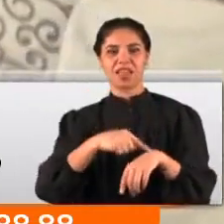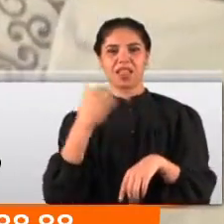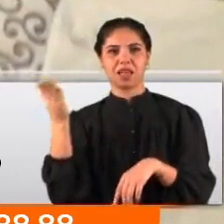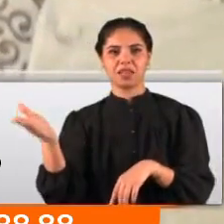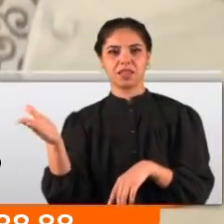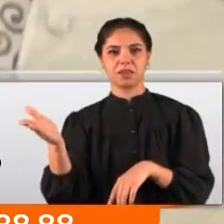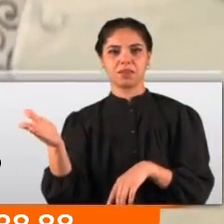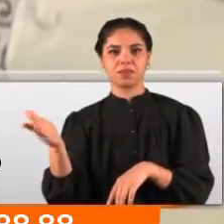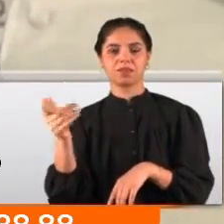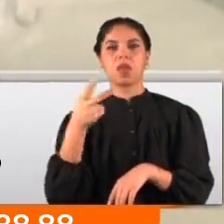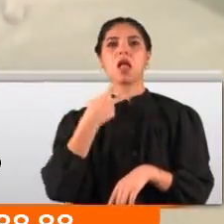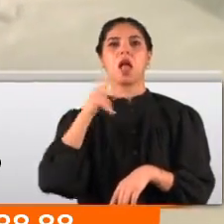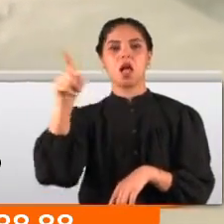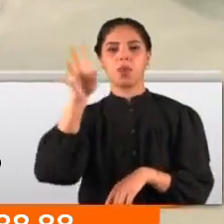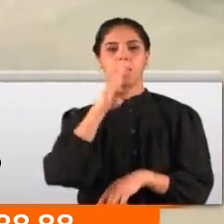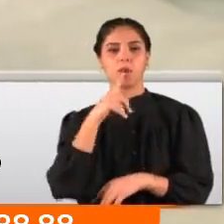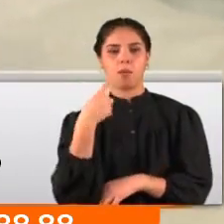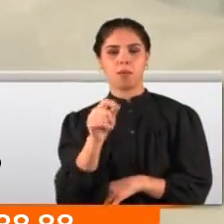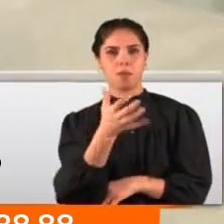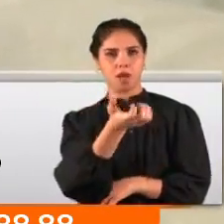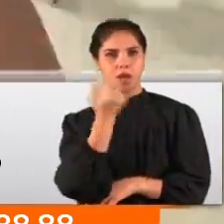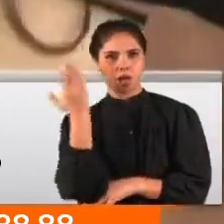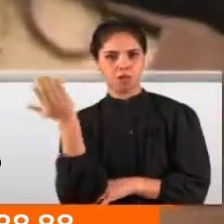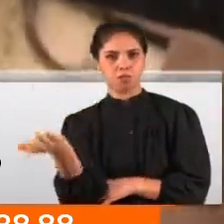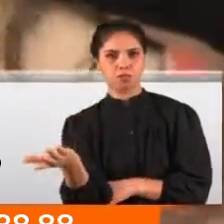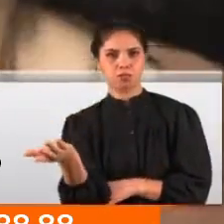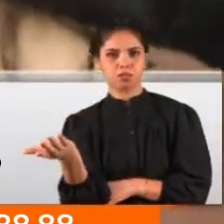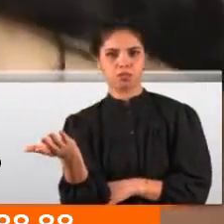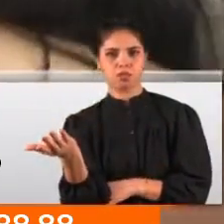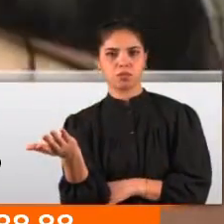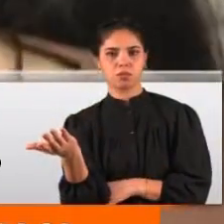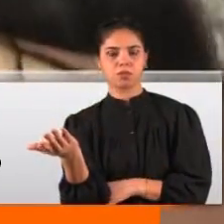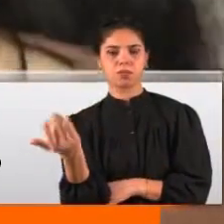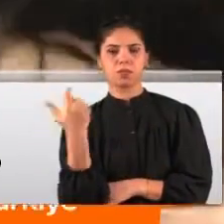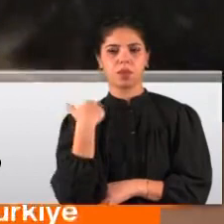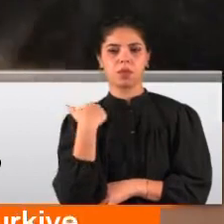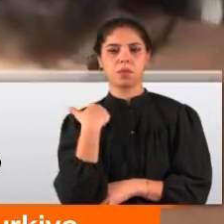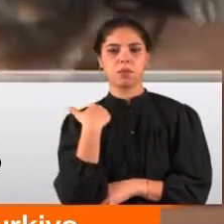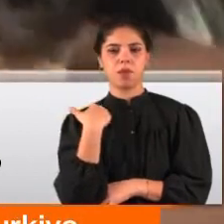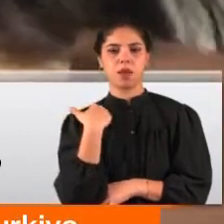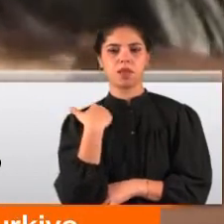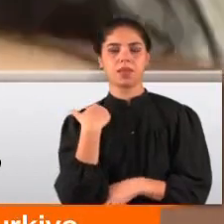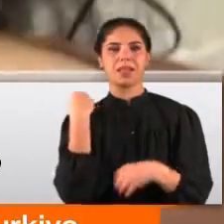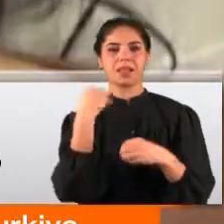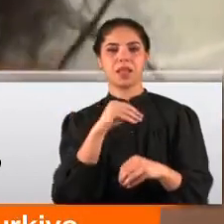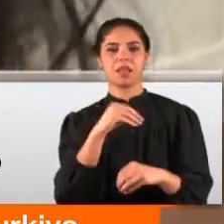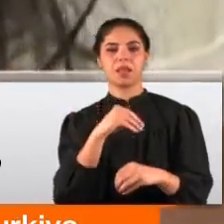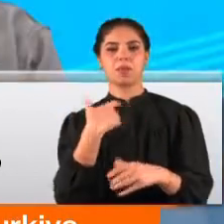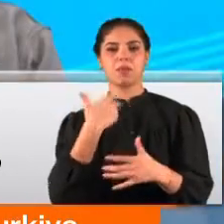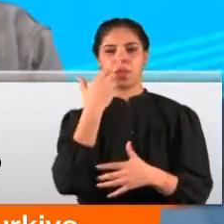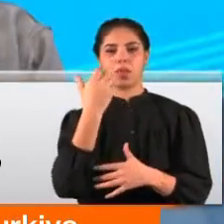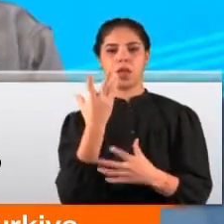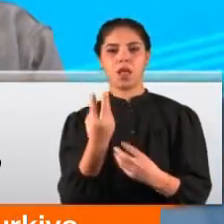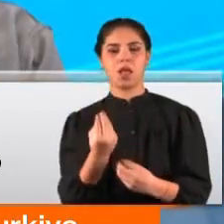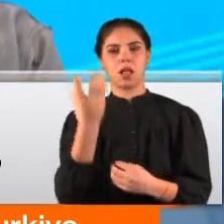işe soktu. Ondan da 400 bin liraya yakın para almış. Ağzımıza bir parmak balı çaldı. Anladım ki tokatlandık biz.